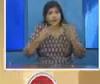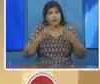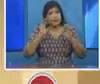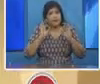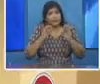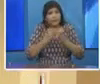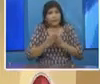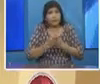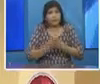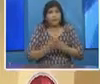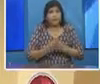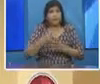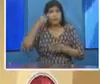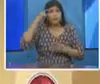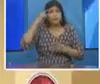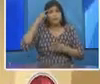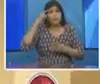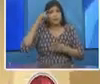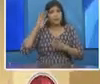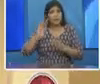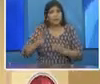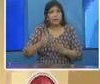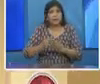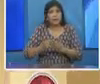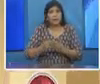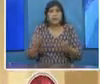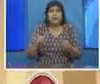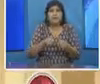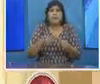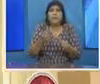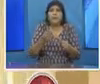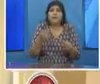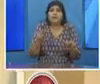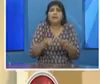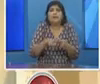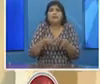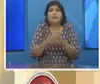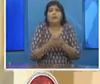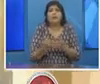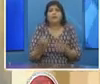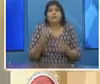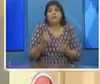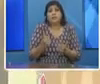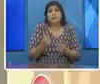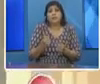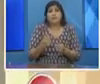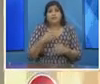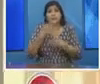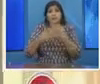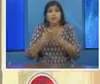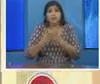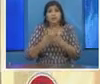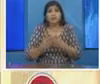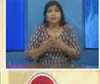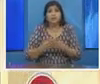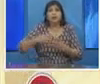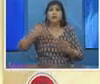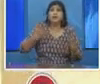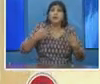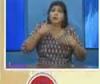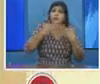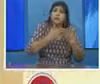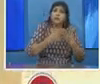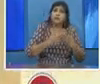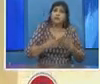मदाय, विद्या विवादाय धनम मदाय, शक्ति ही परेशान